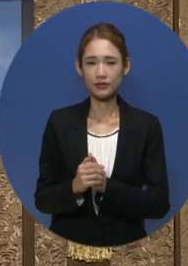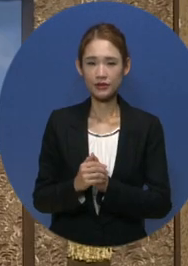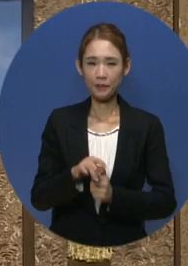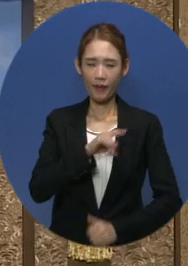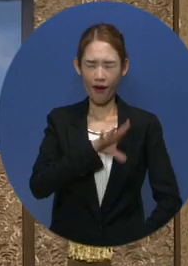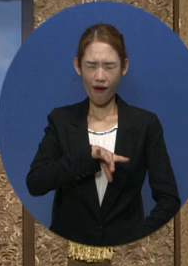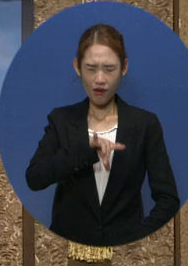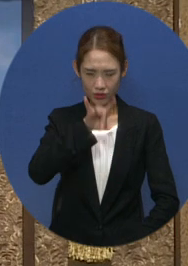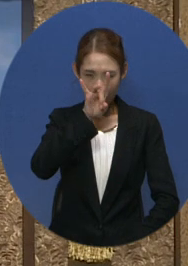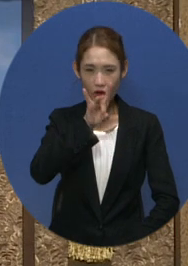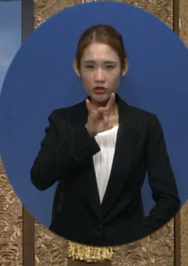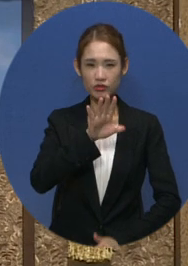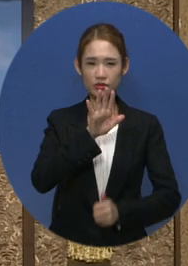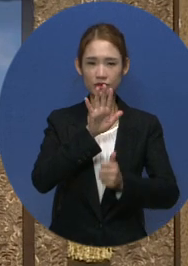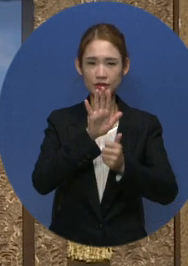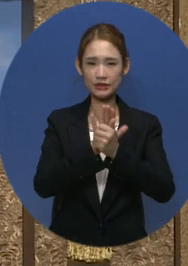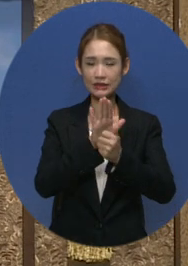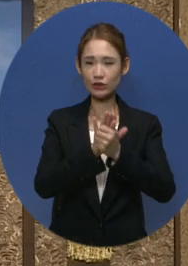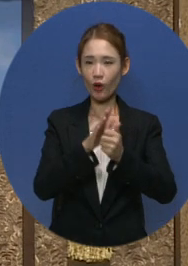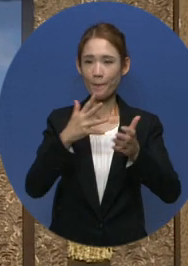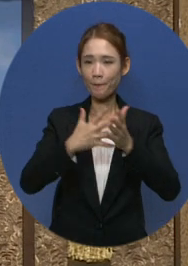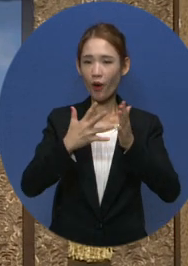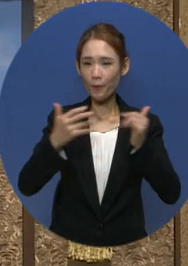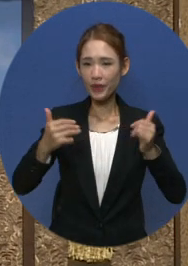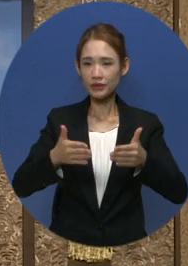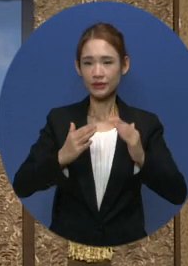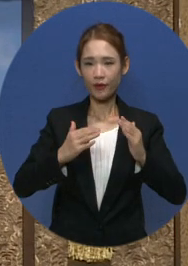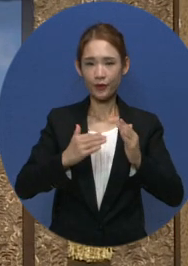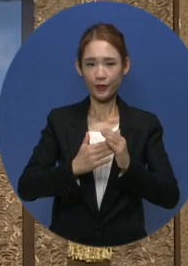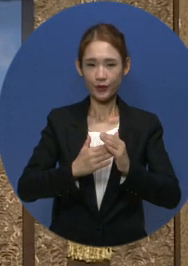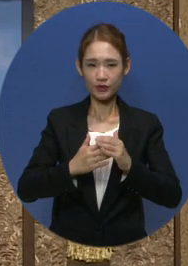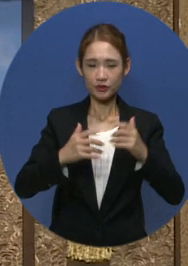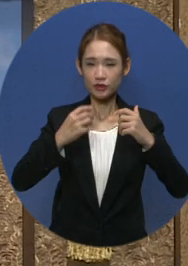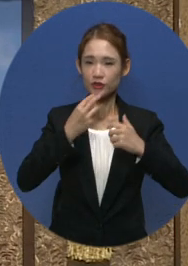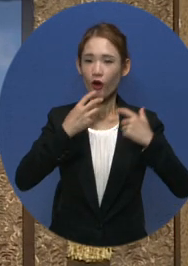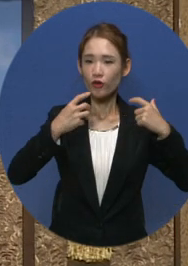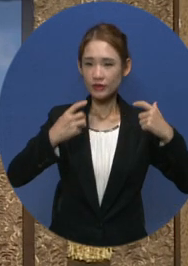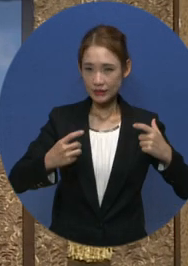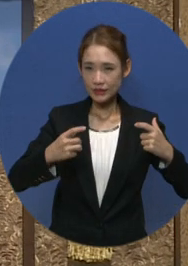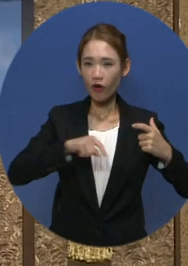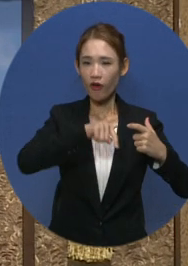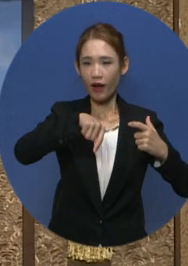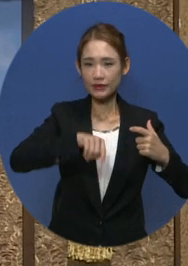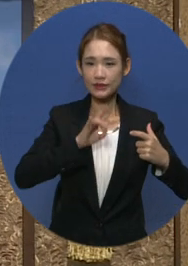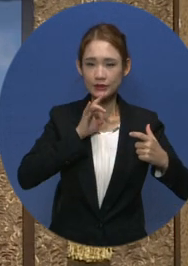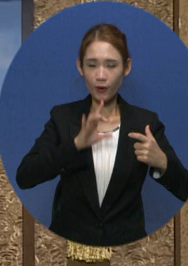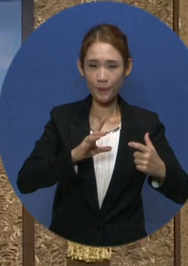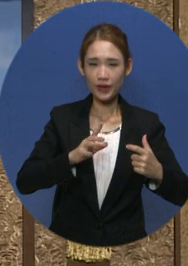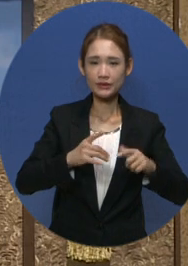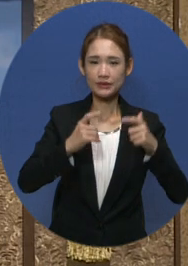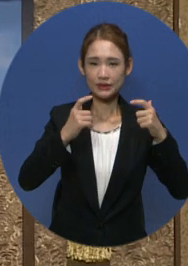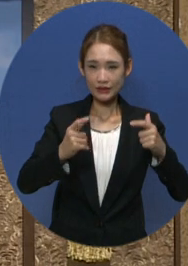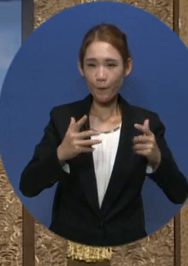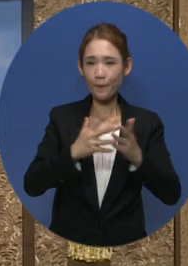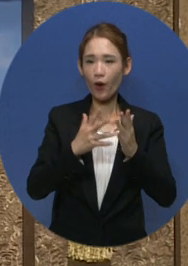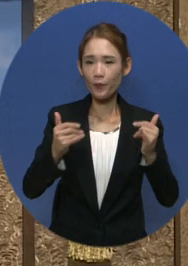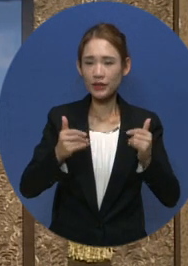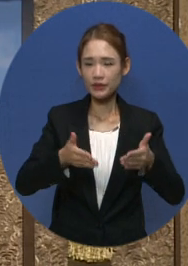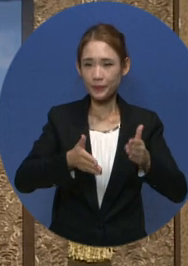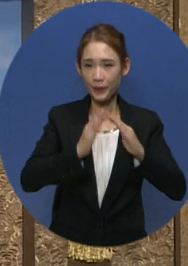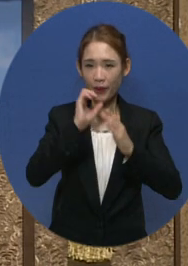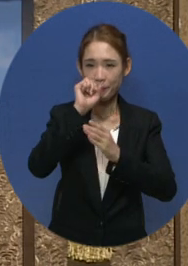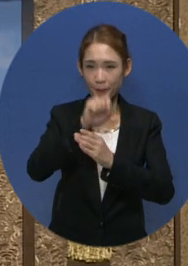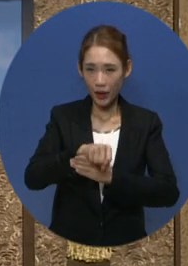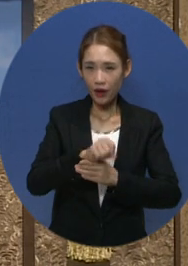처음에는 지원법인으로 설립이 됐고요. 네. 또 서울 지역에서만 일을 하는 지역법인으로 설립이 됐는데